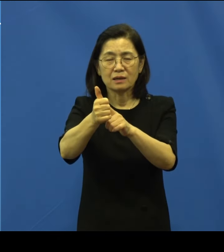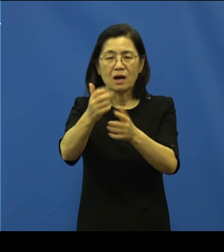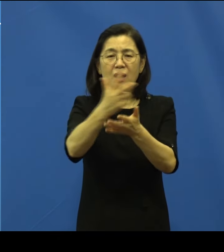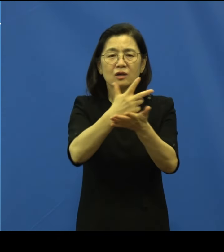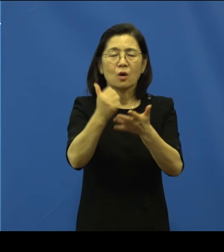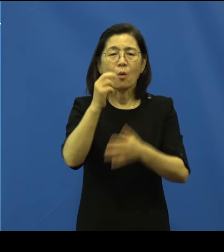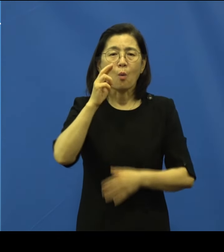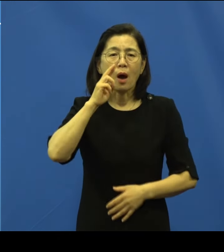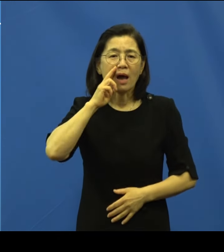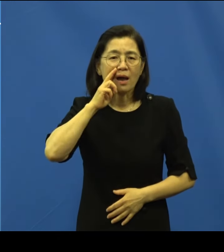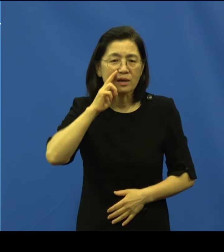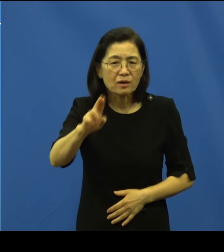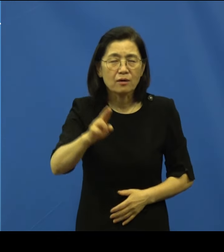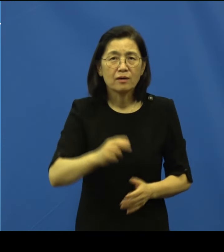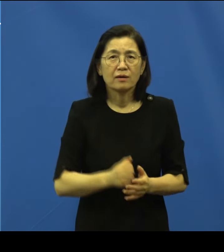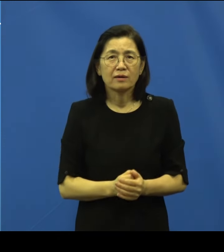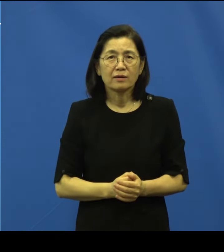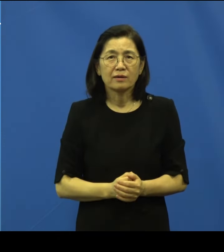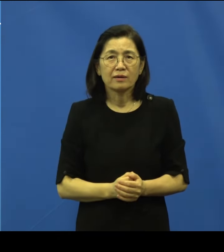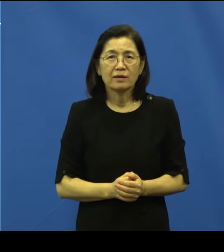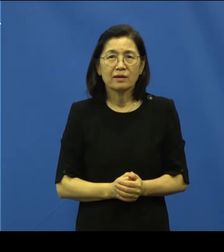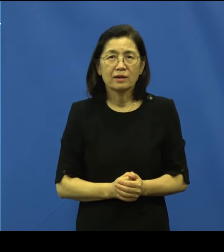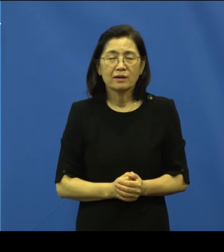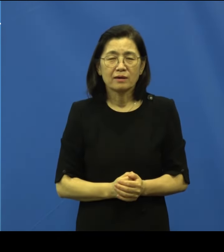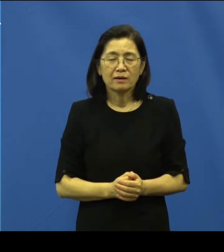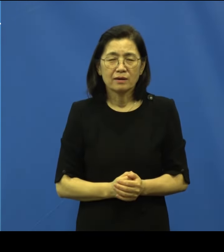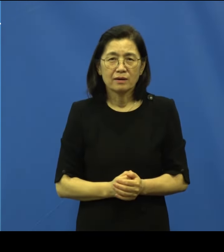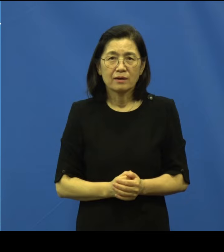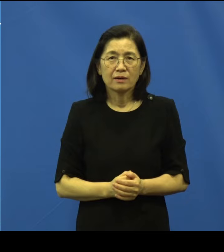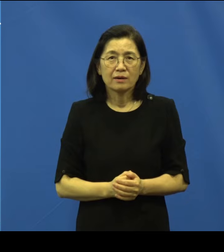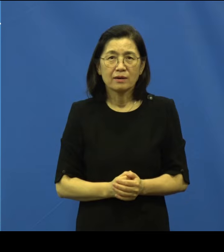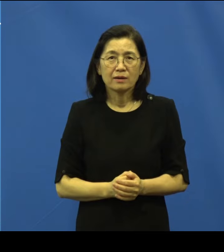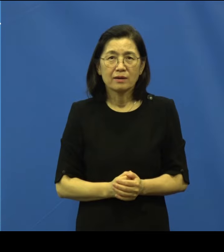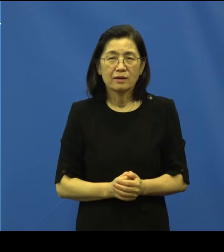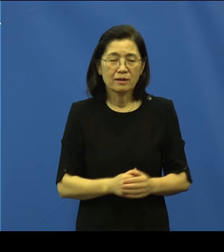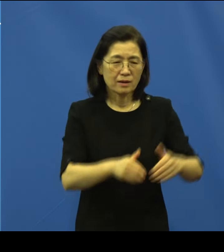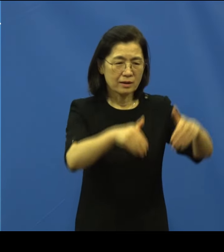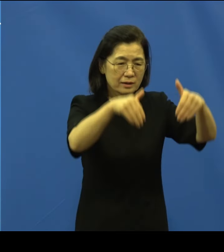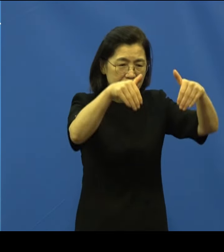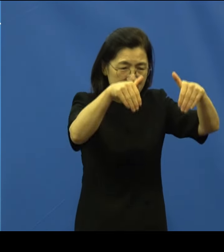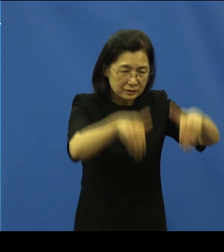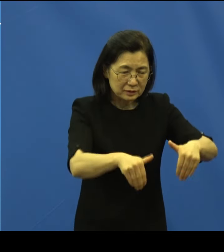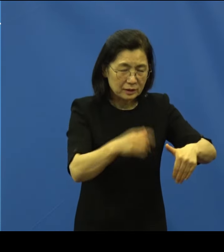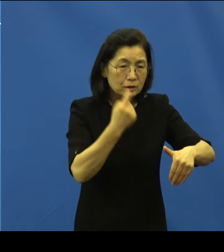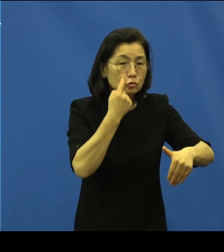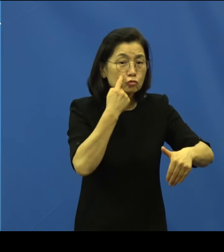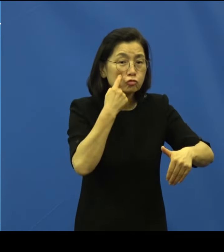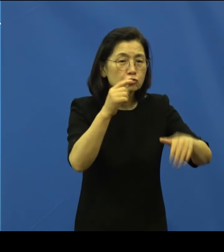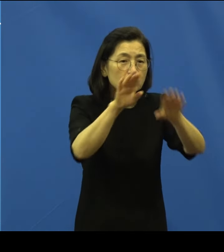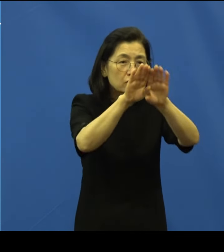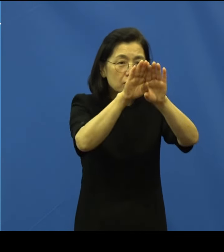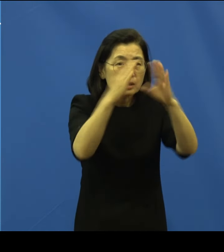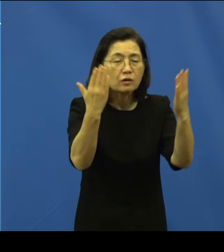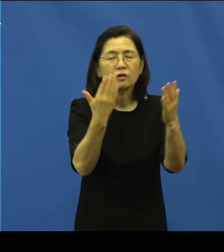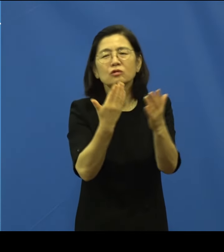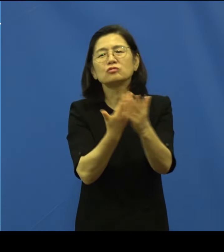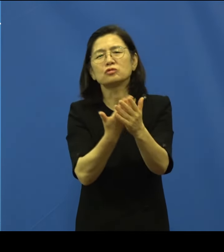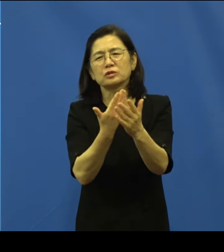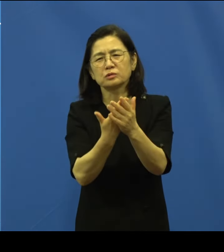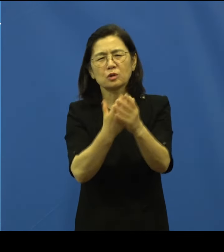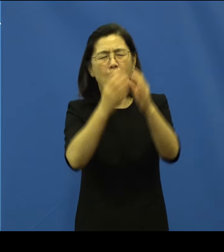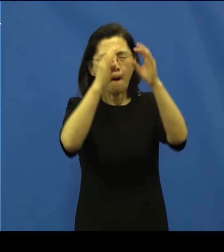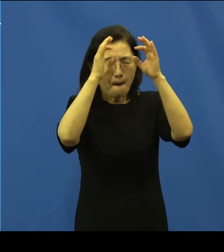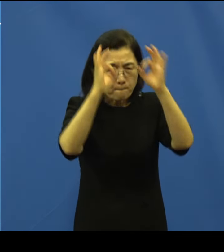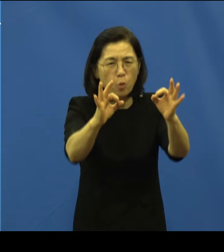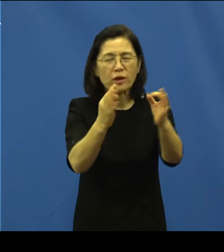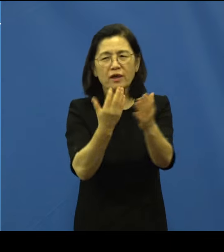여호와여, 이건 이 사람이 할 수 있는 게 아니라 여호와여, 그의 눈을 열어주십시오. 그의 눈을 열어주십시오. 눈이